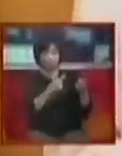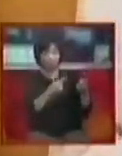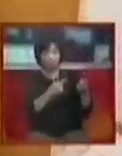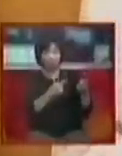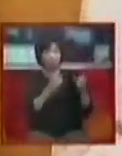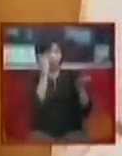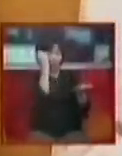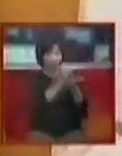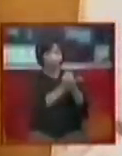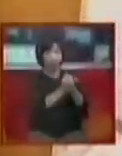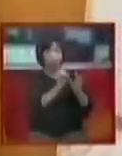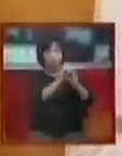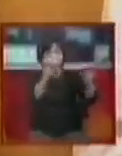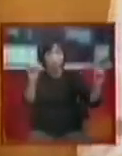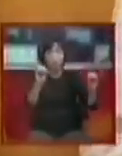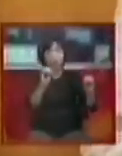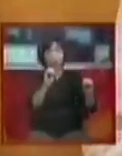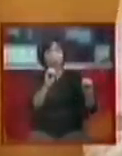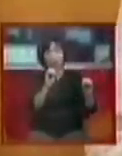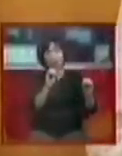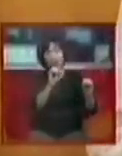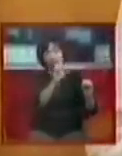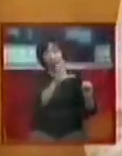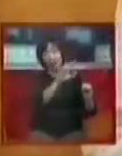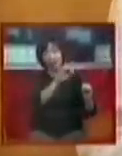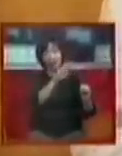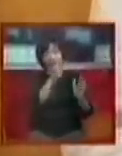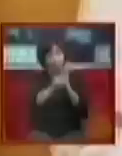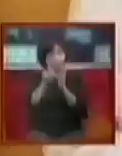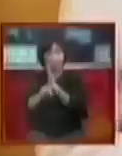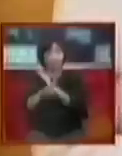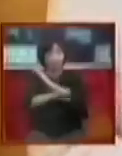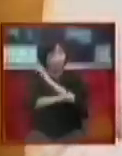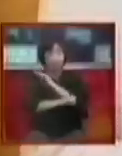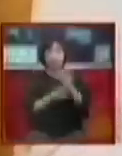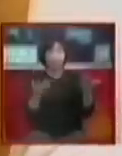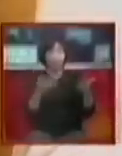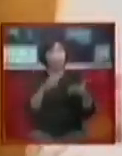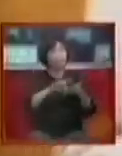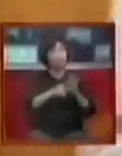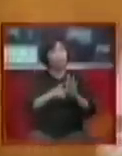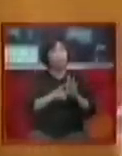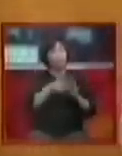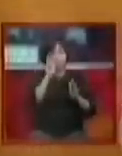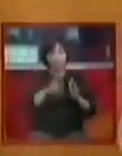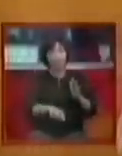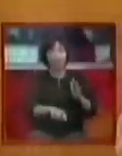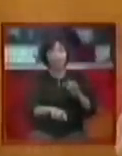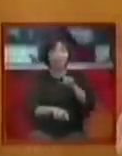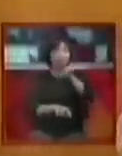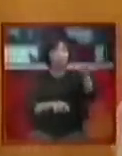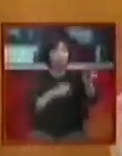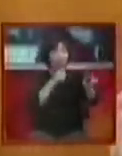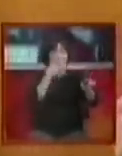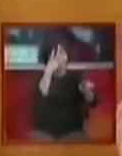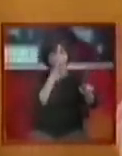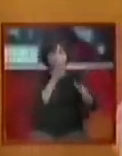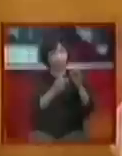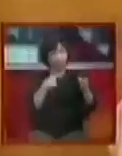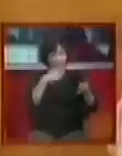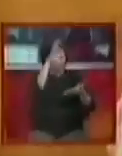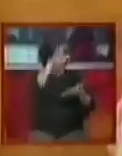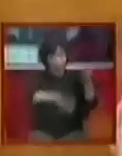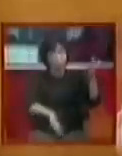ng krimeng nagaganap. Pero palagay ko naman po, wala dapat magalit na nangalahati na ito. Si